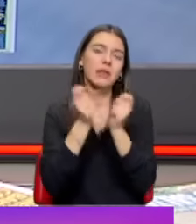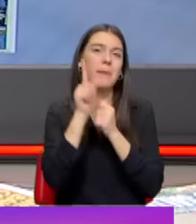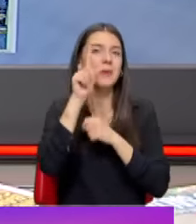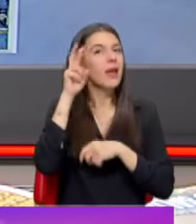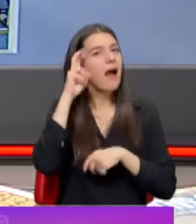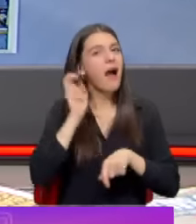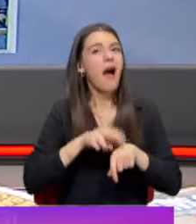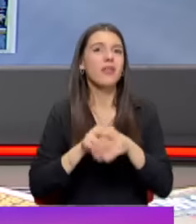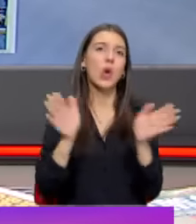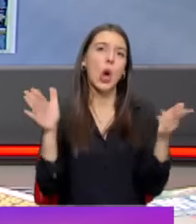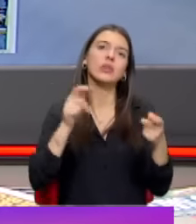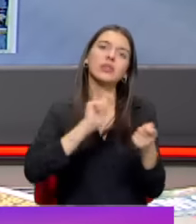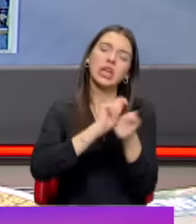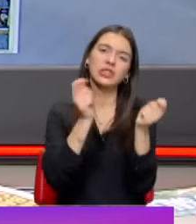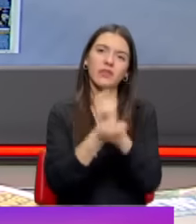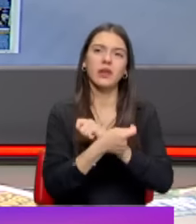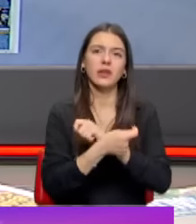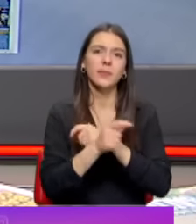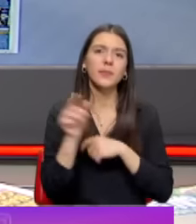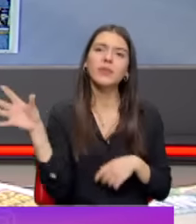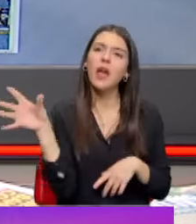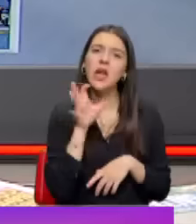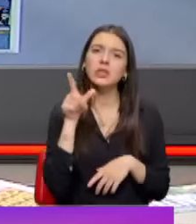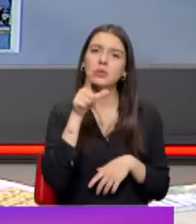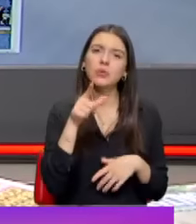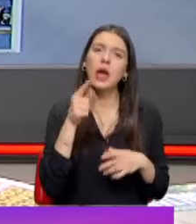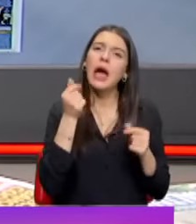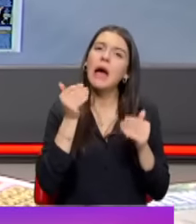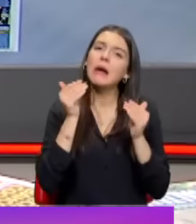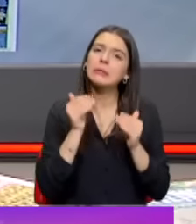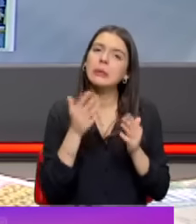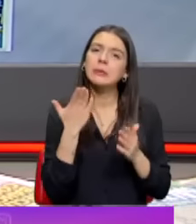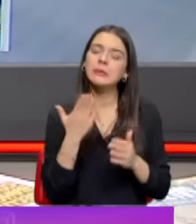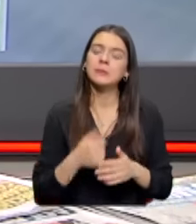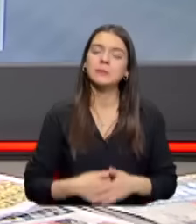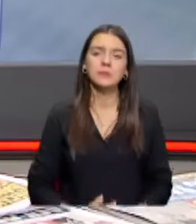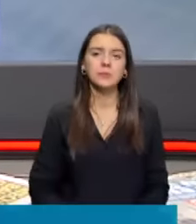hatıra odasına çevirdi. Acısını böyle sağalttı.